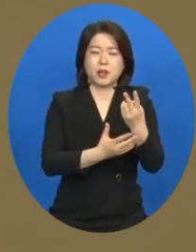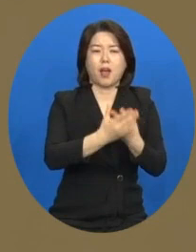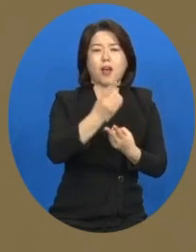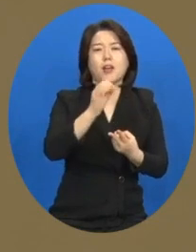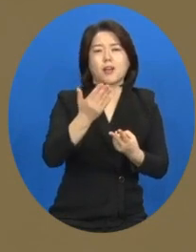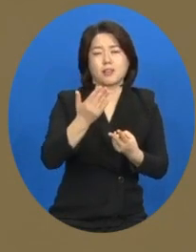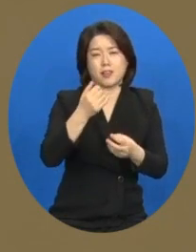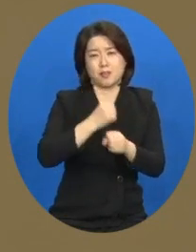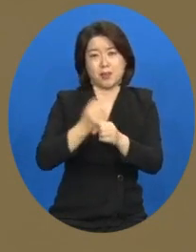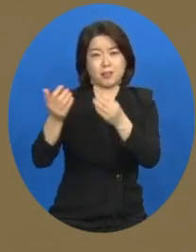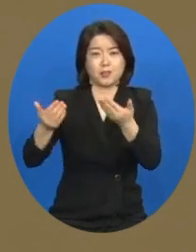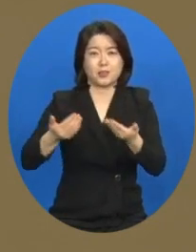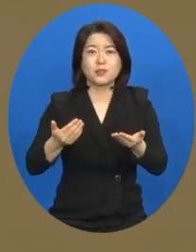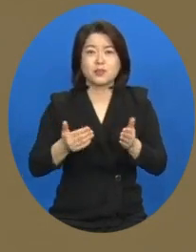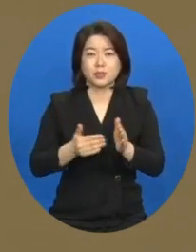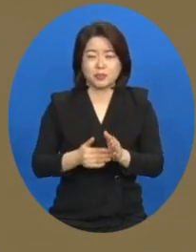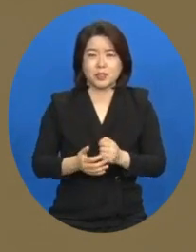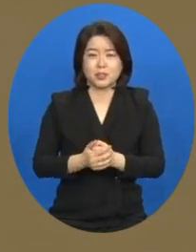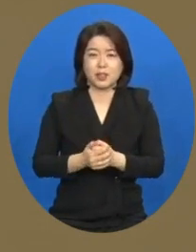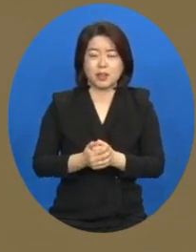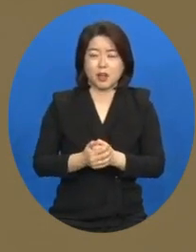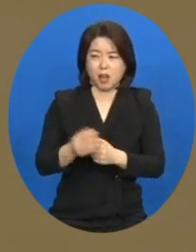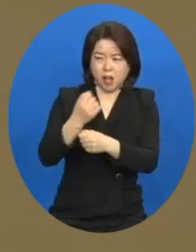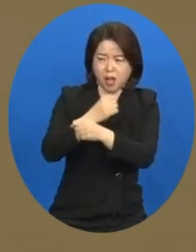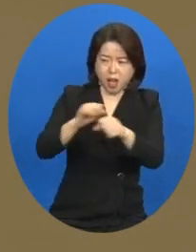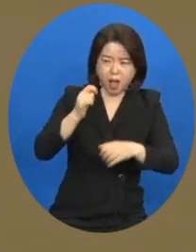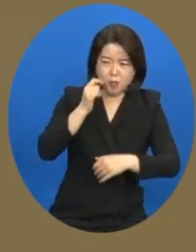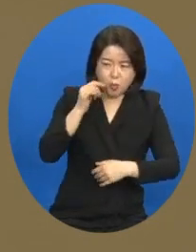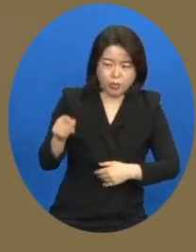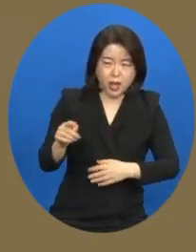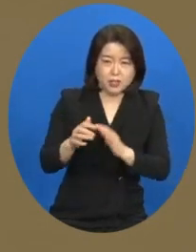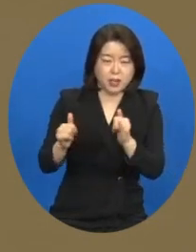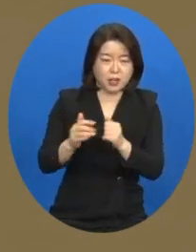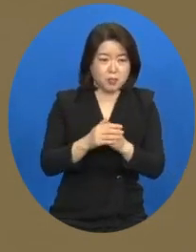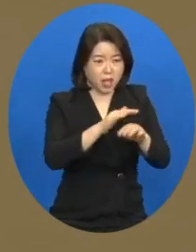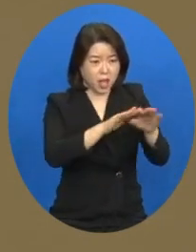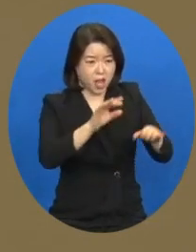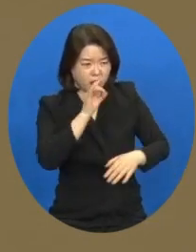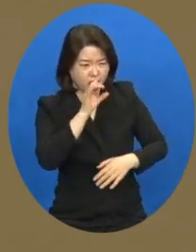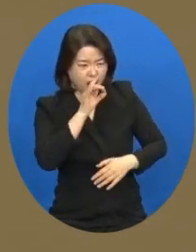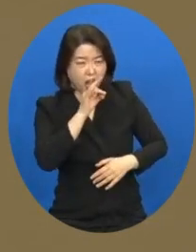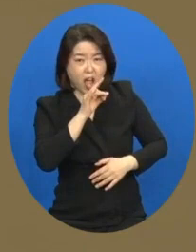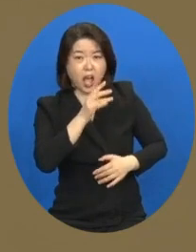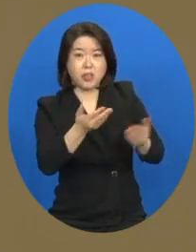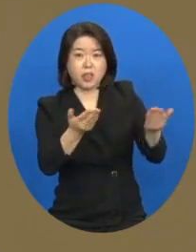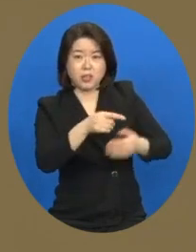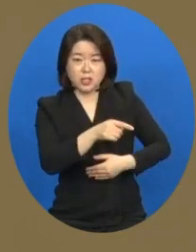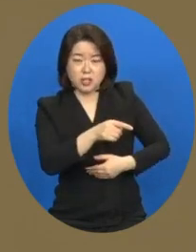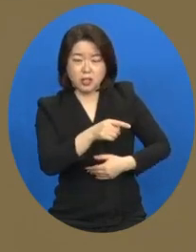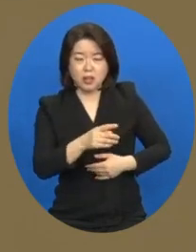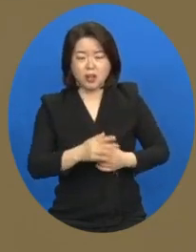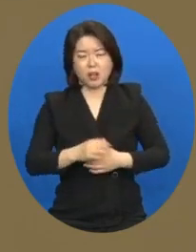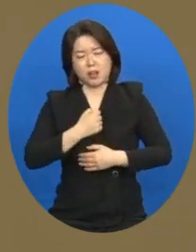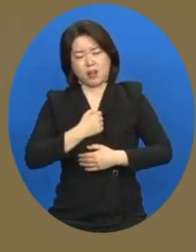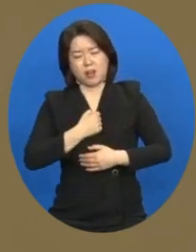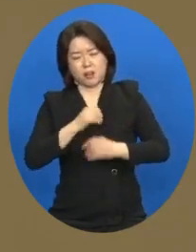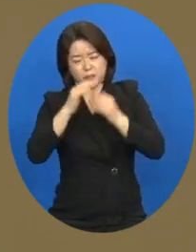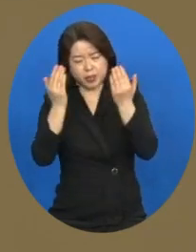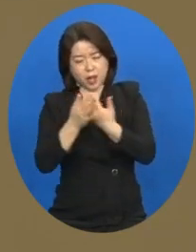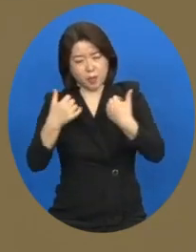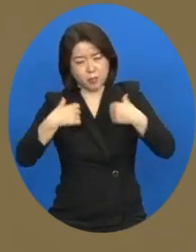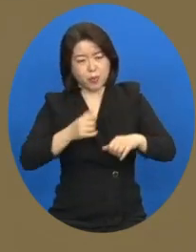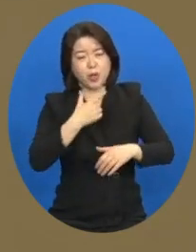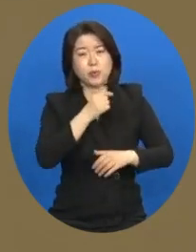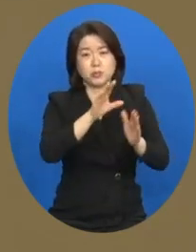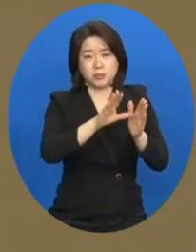하세요. 용납 못할 사람, 해결 안 될 문제, 진짜 답답한 거 다 포기해버리고 싶은 거,